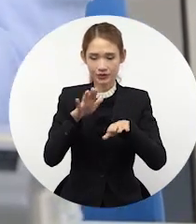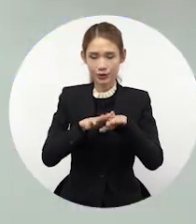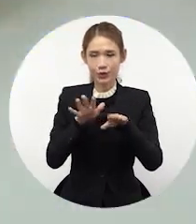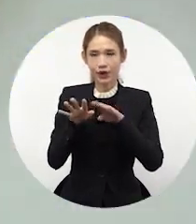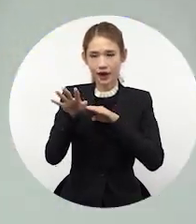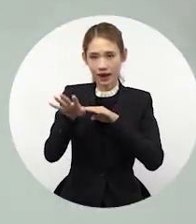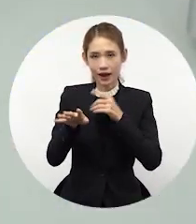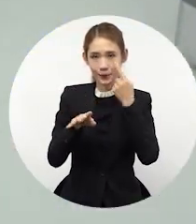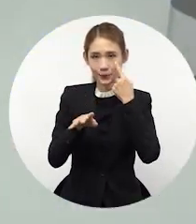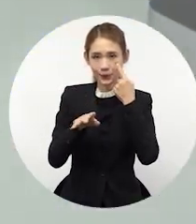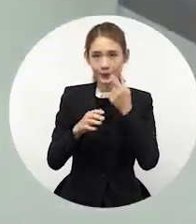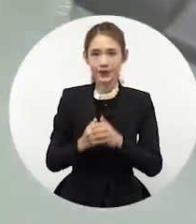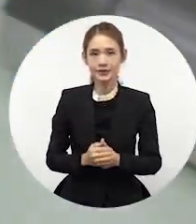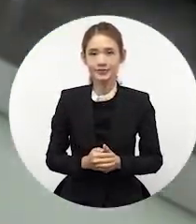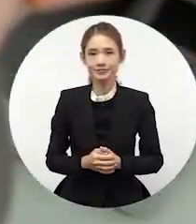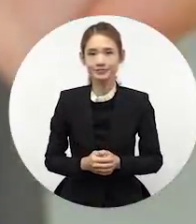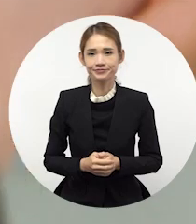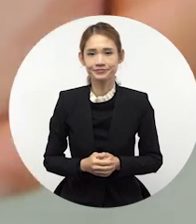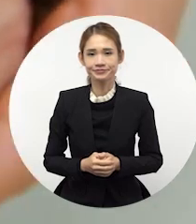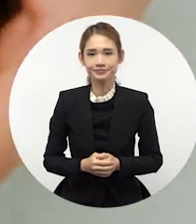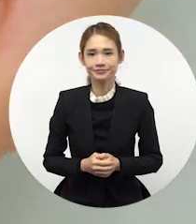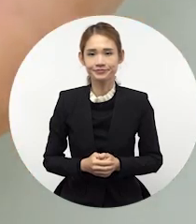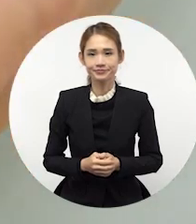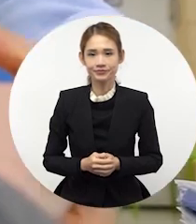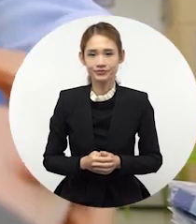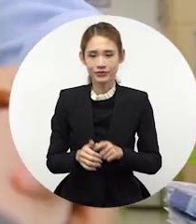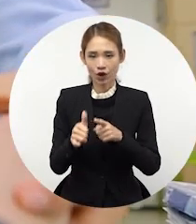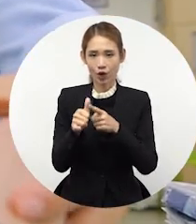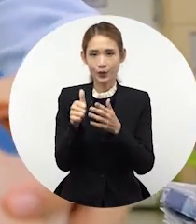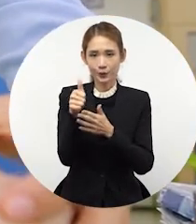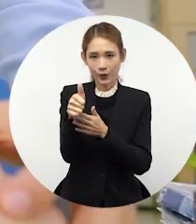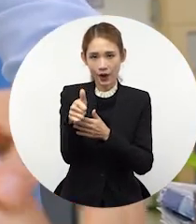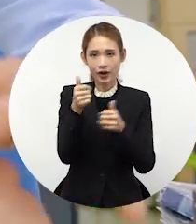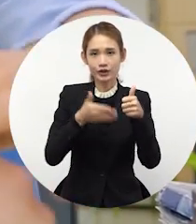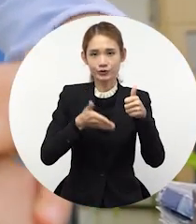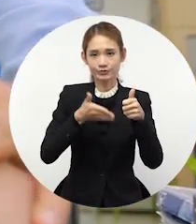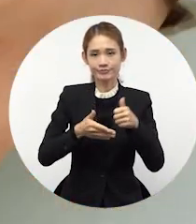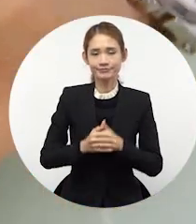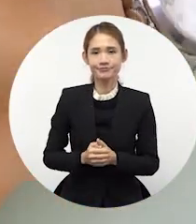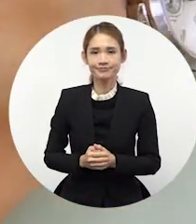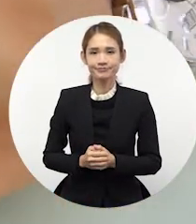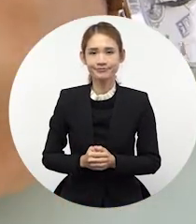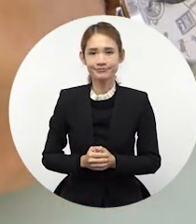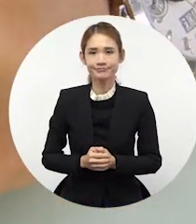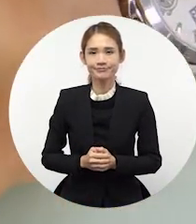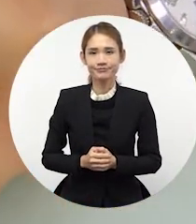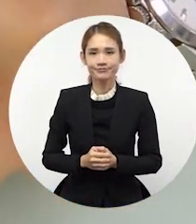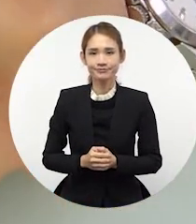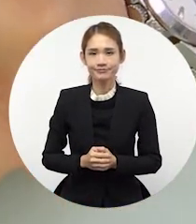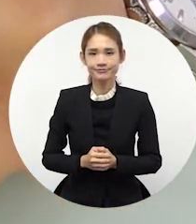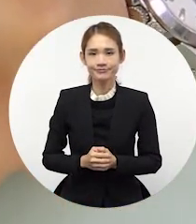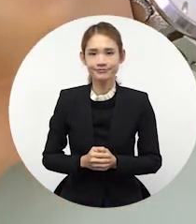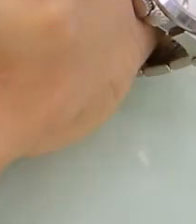지문인식기에 손가락 좀 공무원이 갖다 대겠습니다. 시각장애인 민원인의 손을 지문 인식기에 엄지손가락 좀 가져다 펴주시겠어요? 댄다.